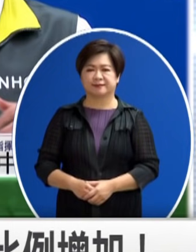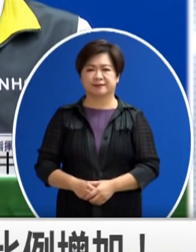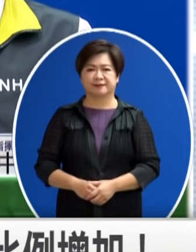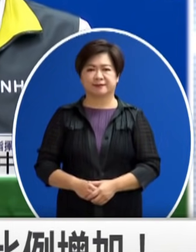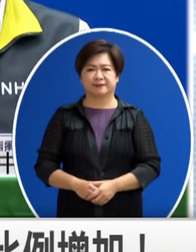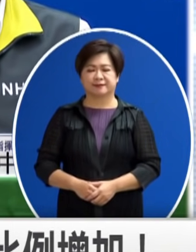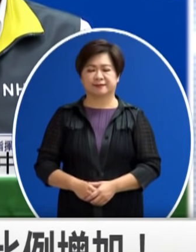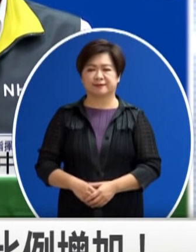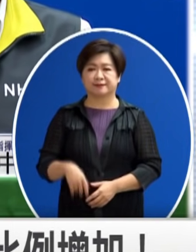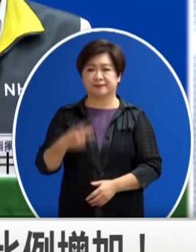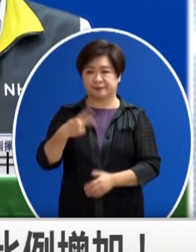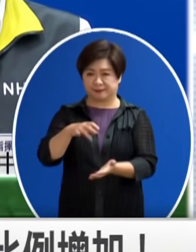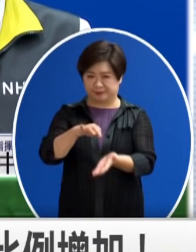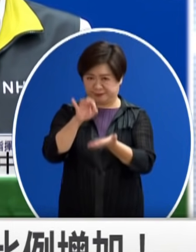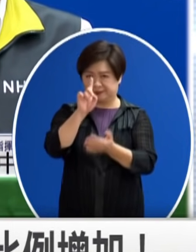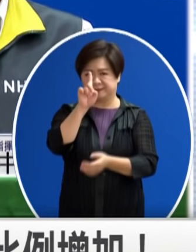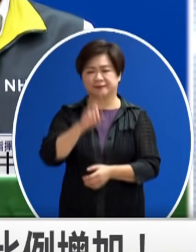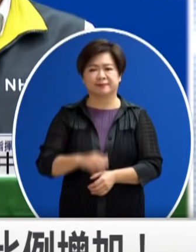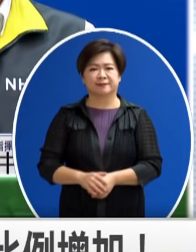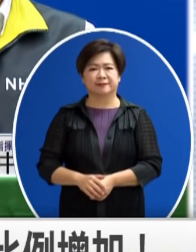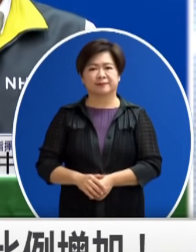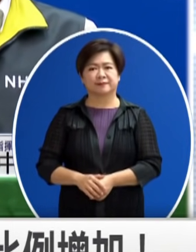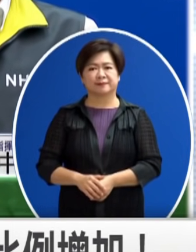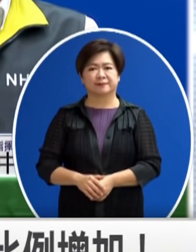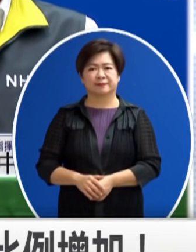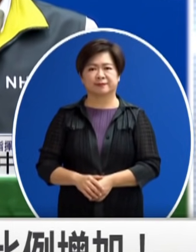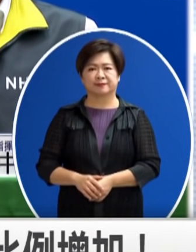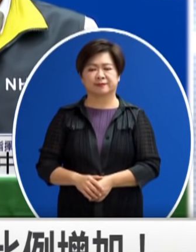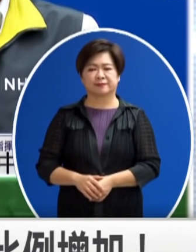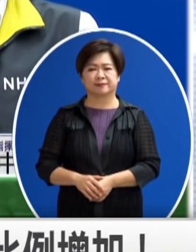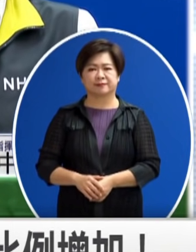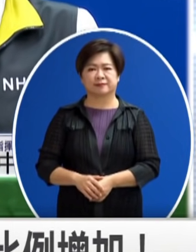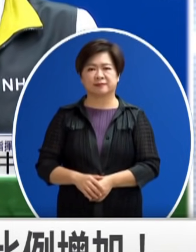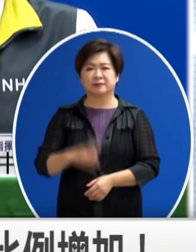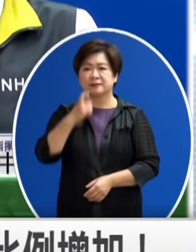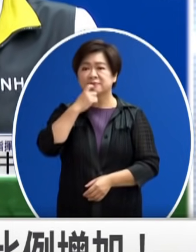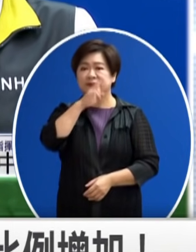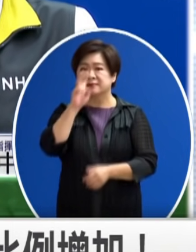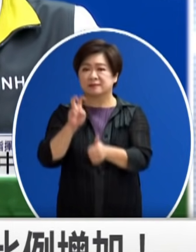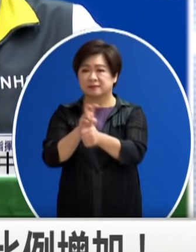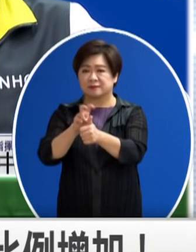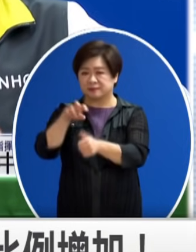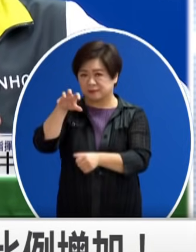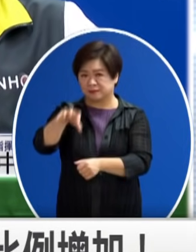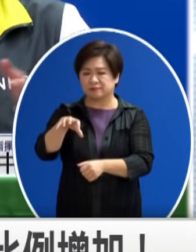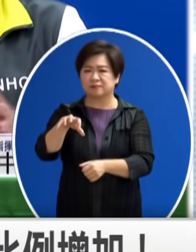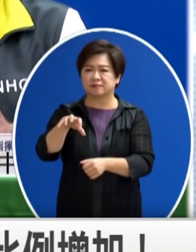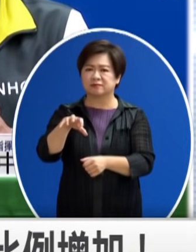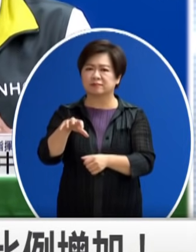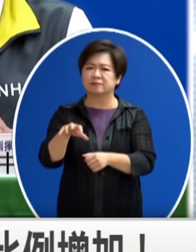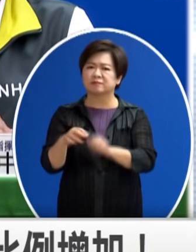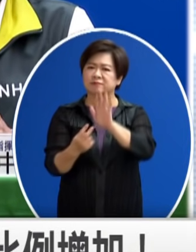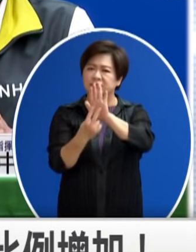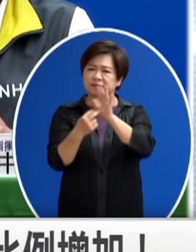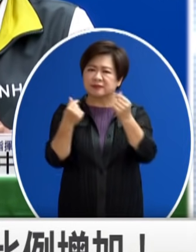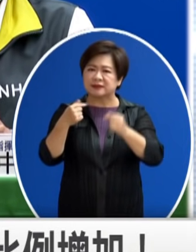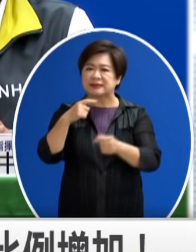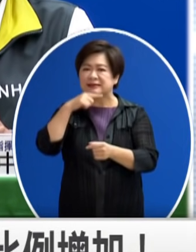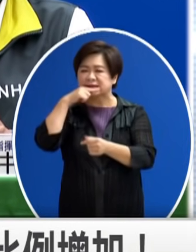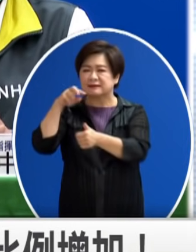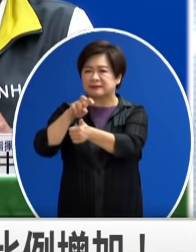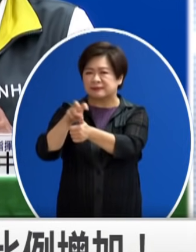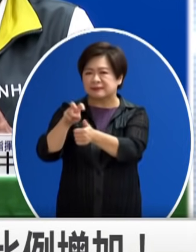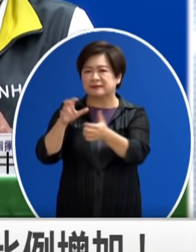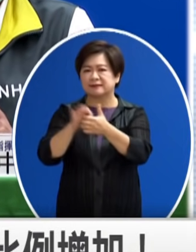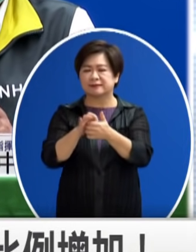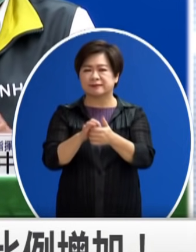那另外还有人提到这个相关的日照，相关我们不管从日照或是我